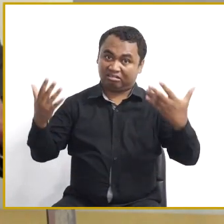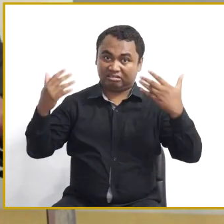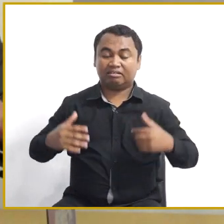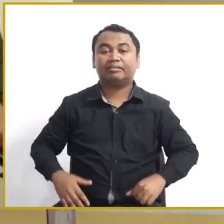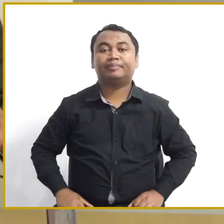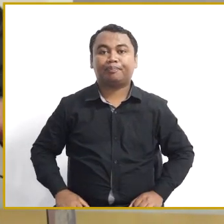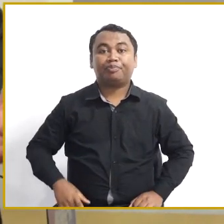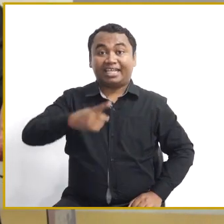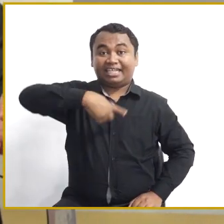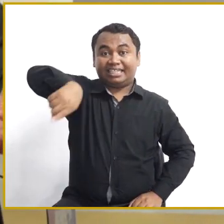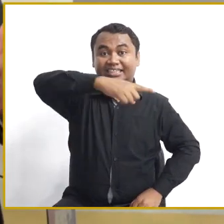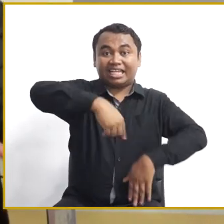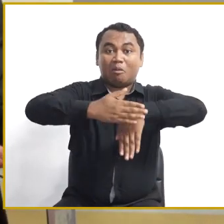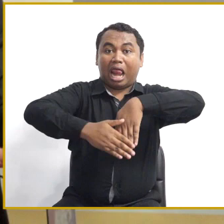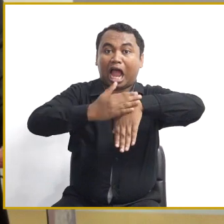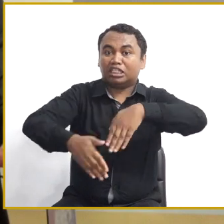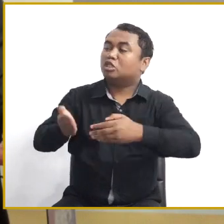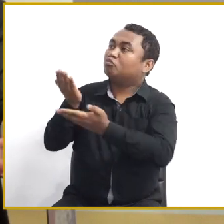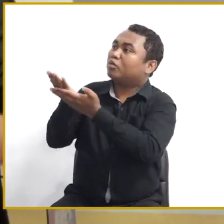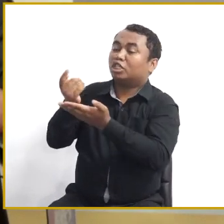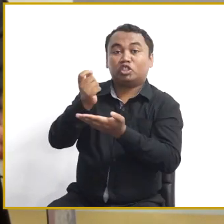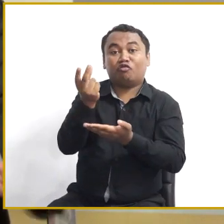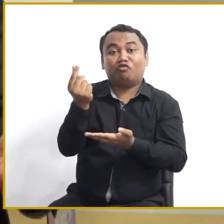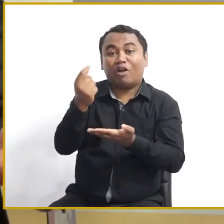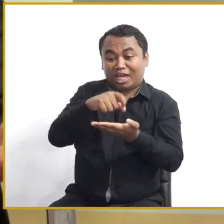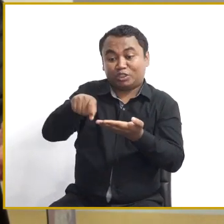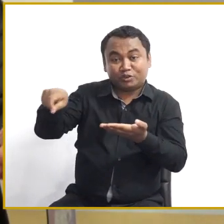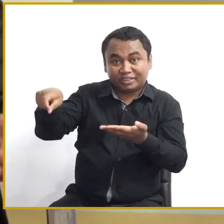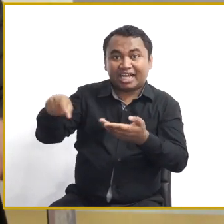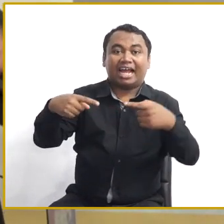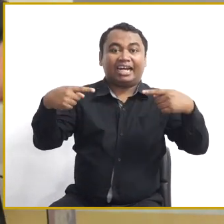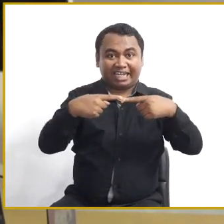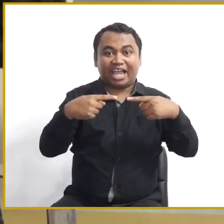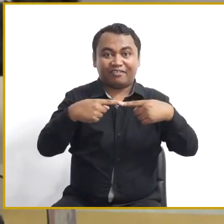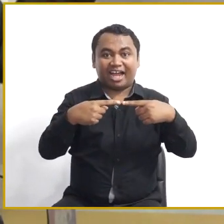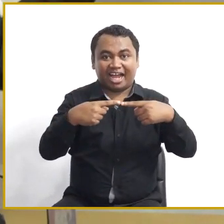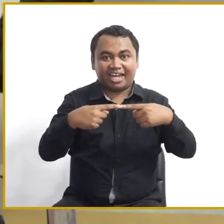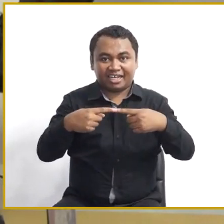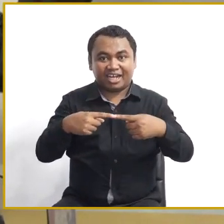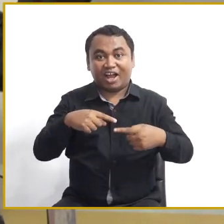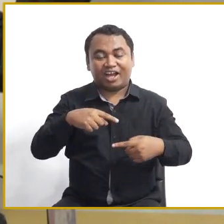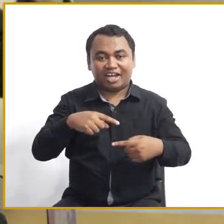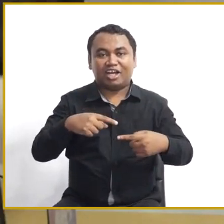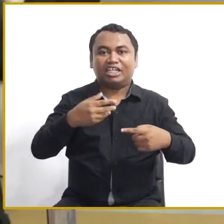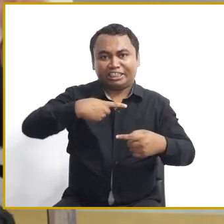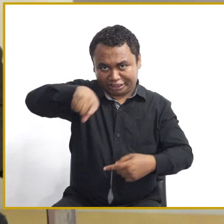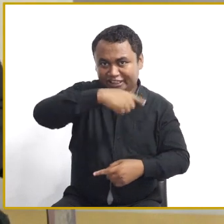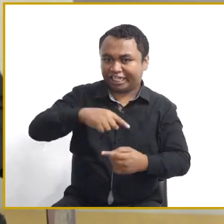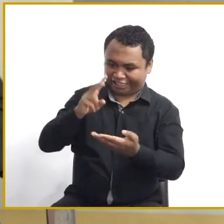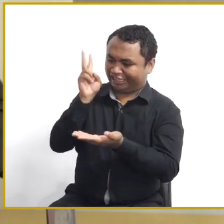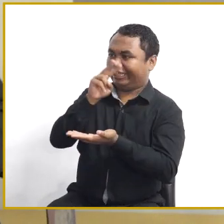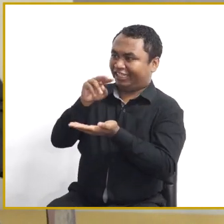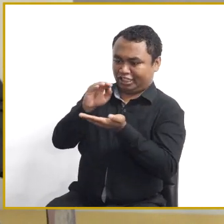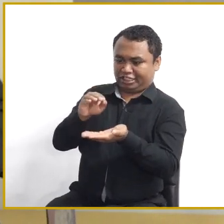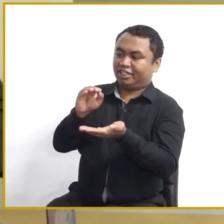Cikya zan, mcuh, amanul, dia revolat saya cikina, amuruna nas, wanulang.